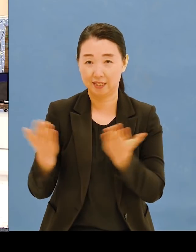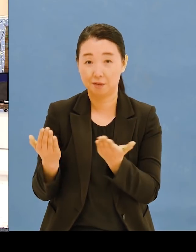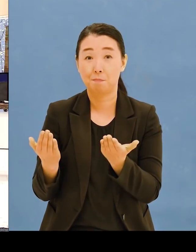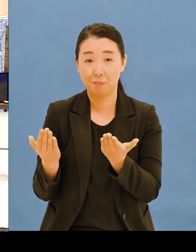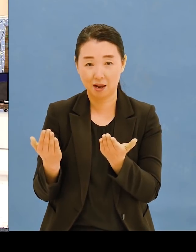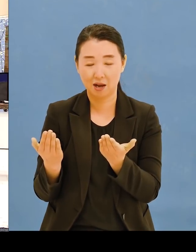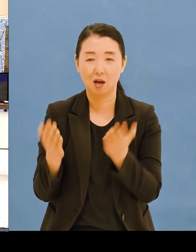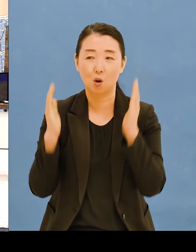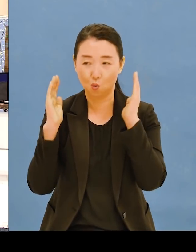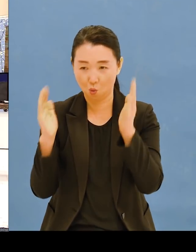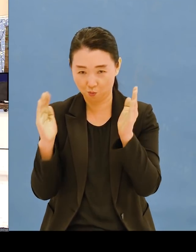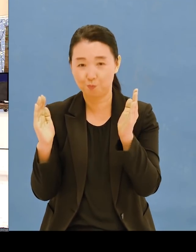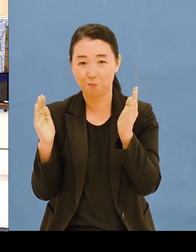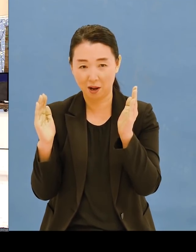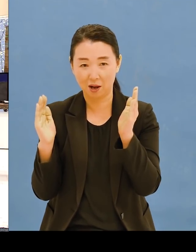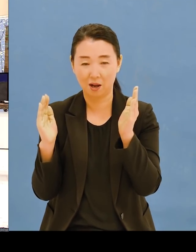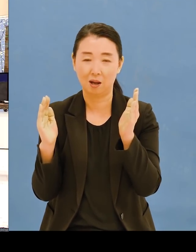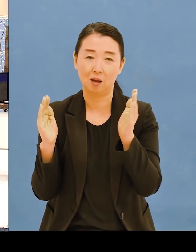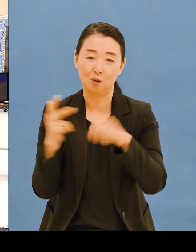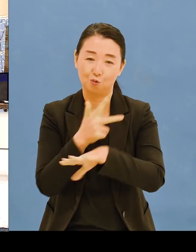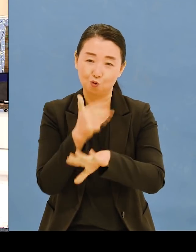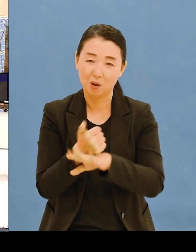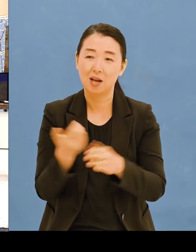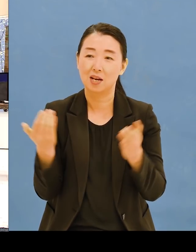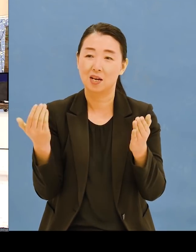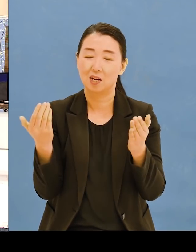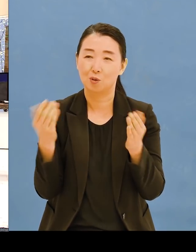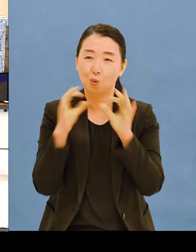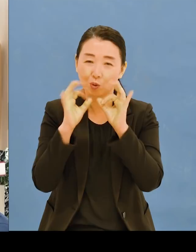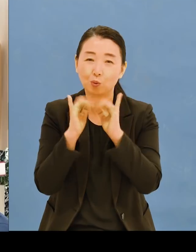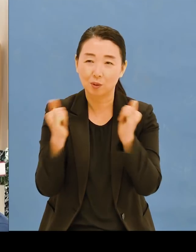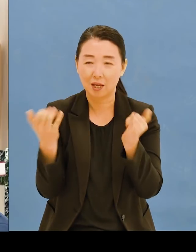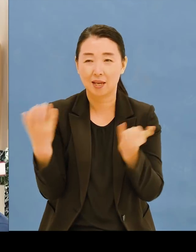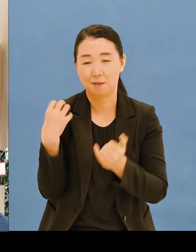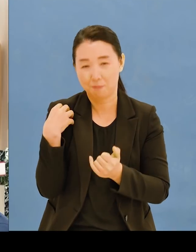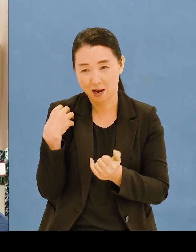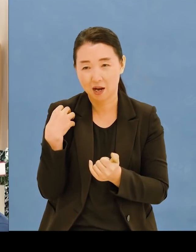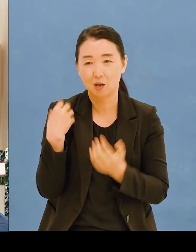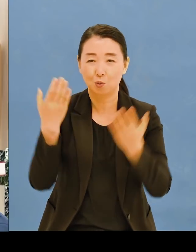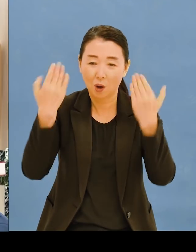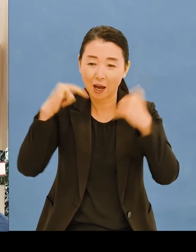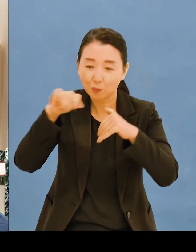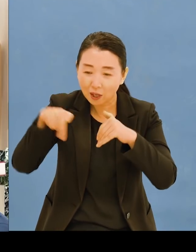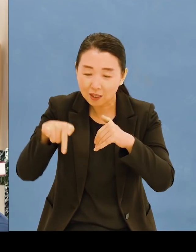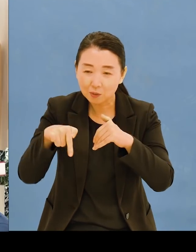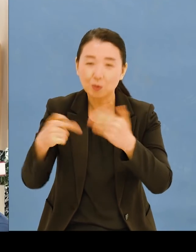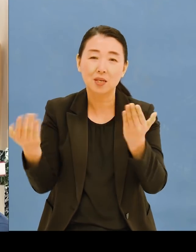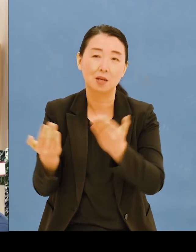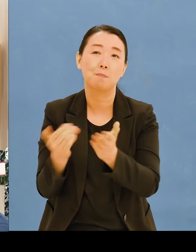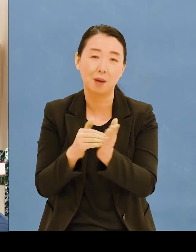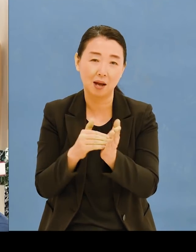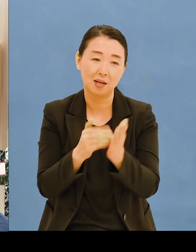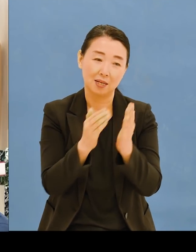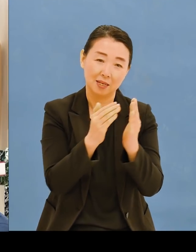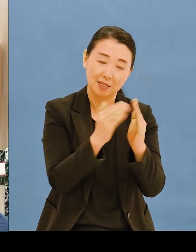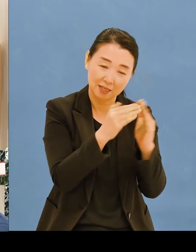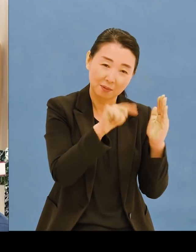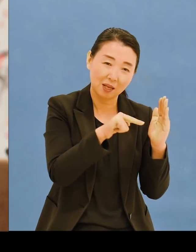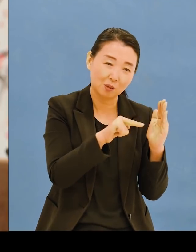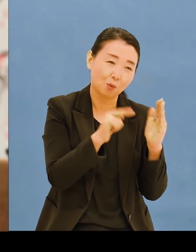일하고 공부하고 주말에 사역하고 학교에서 또 일하고 그다음에 이제 집에서